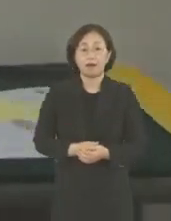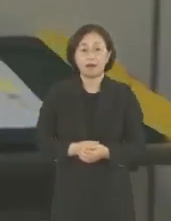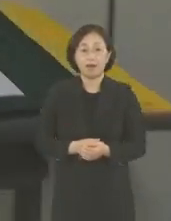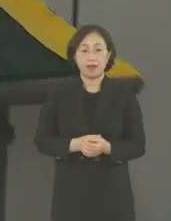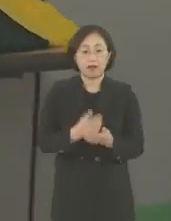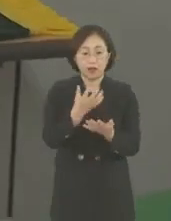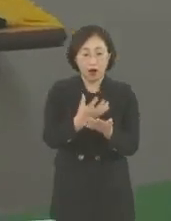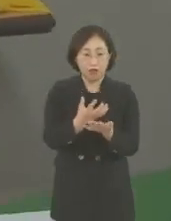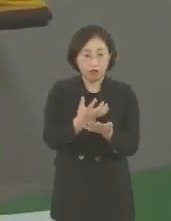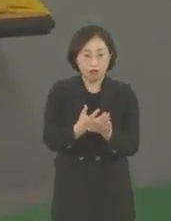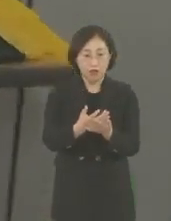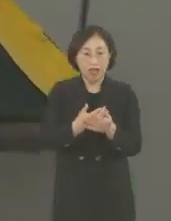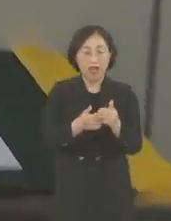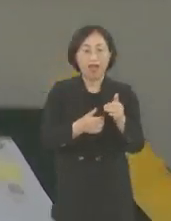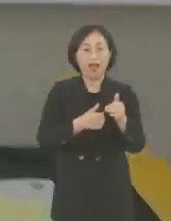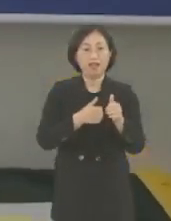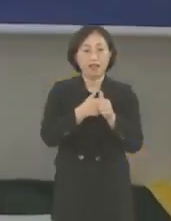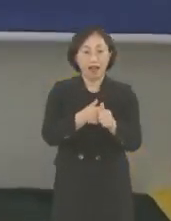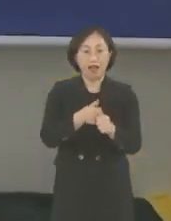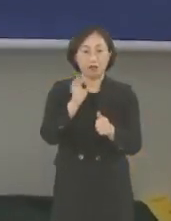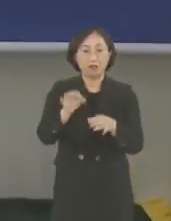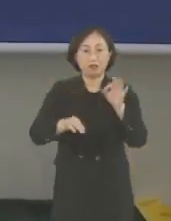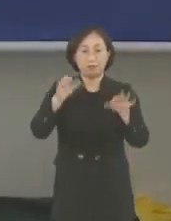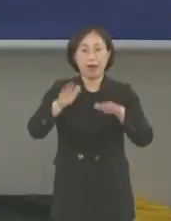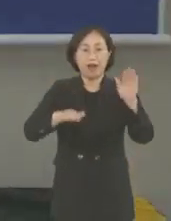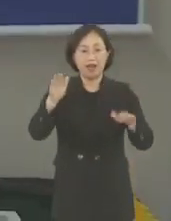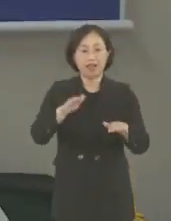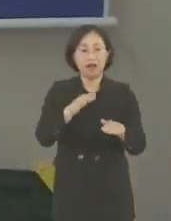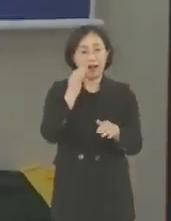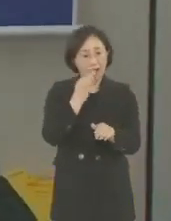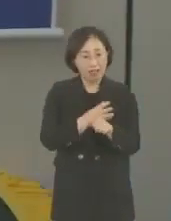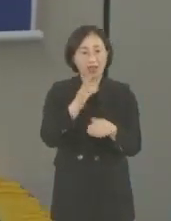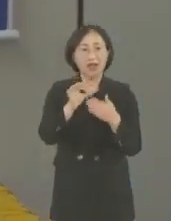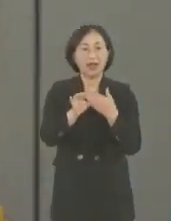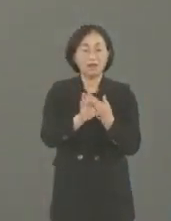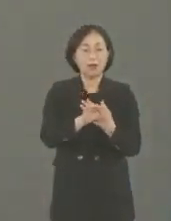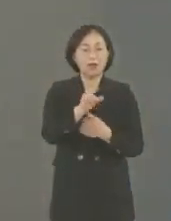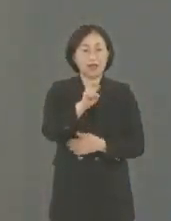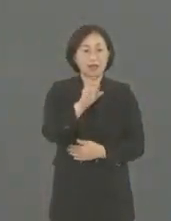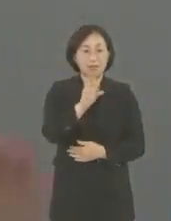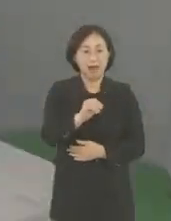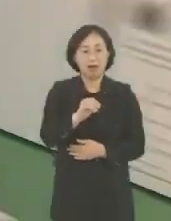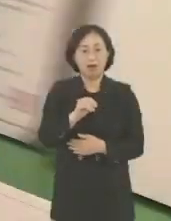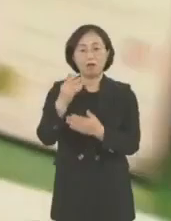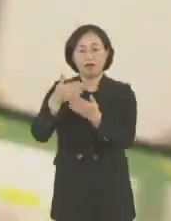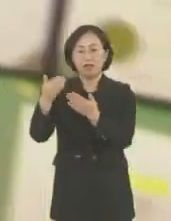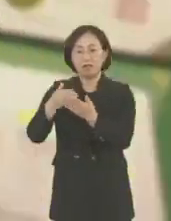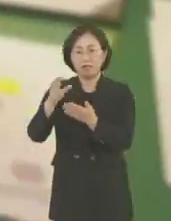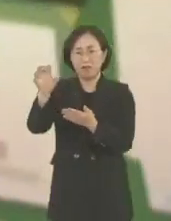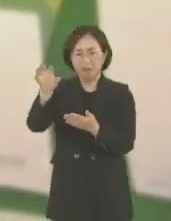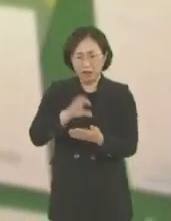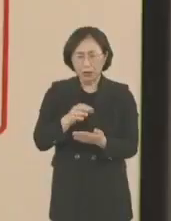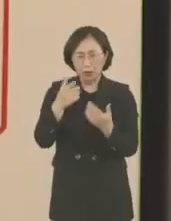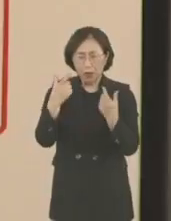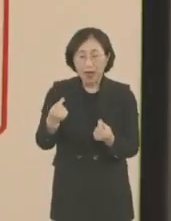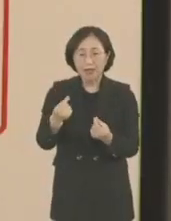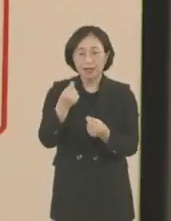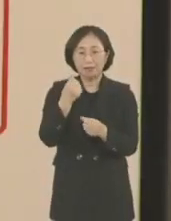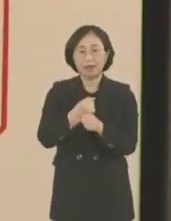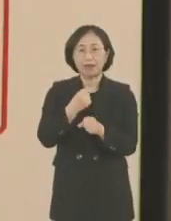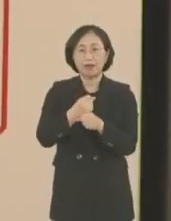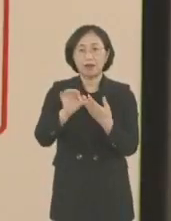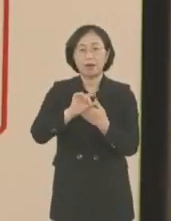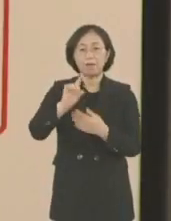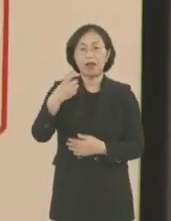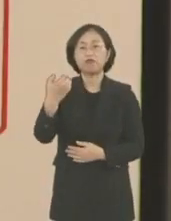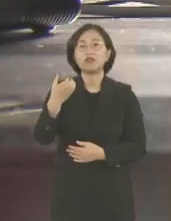천차만별했습니다 이렇게 간단한 문서는 20만원에서부터 시작해 케이스부터 문양까지 진짜와 유사한 건 190만원까지